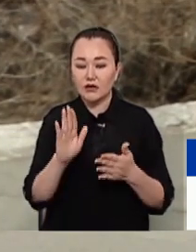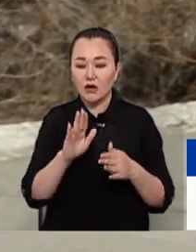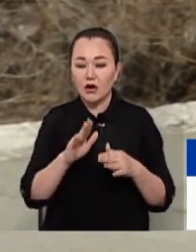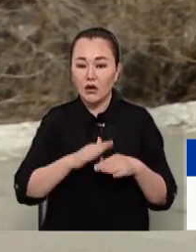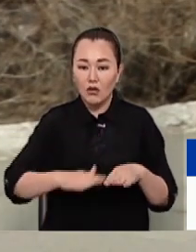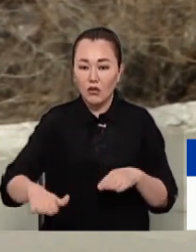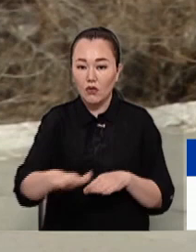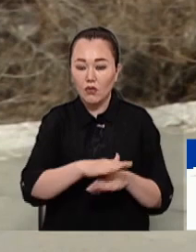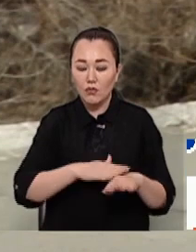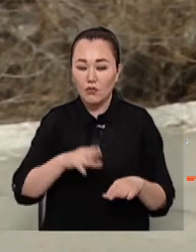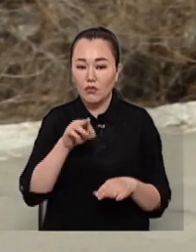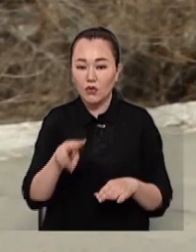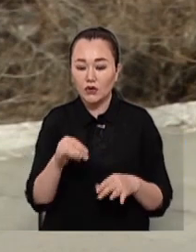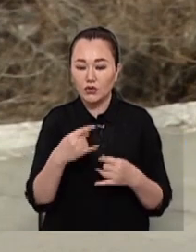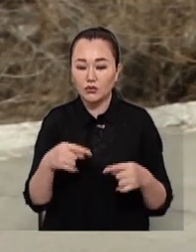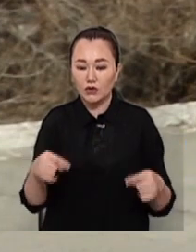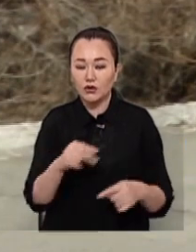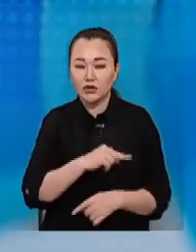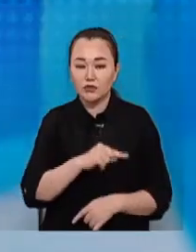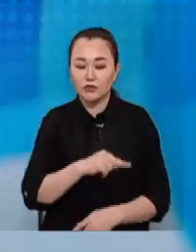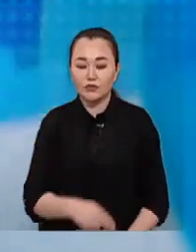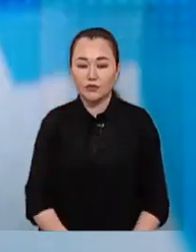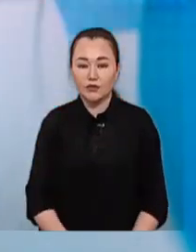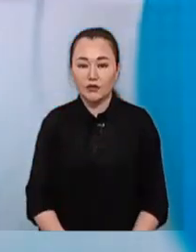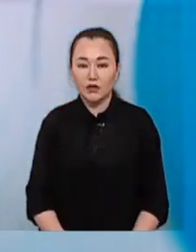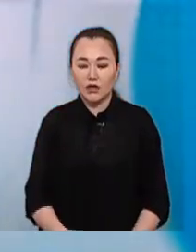пола и других работ.